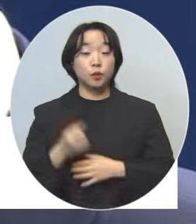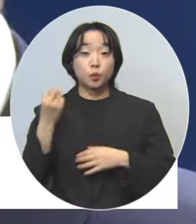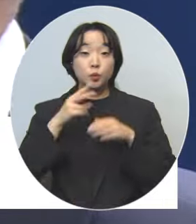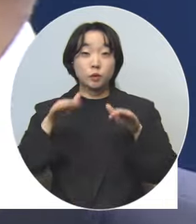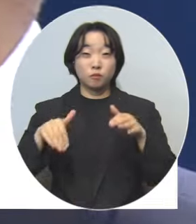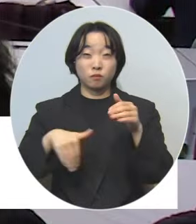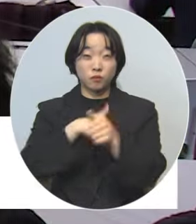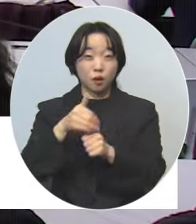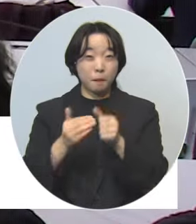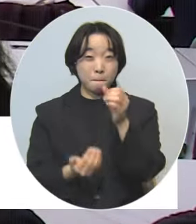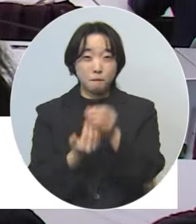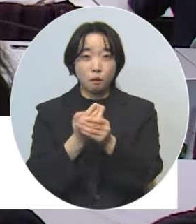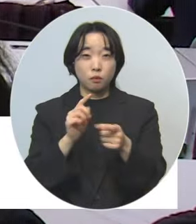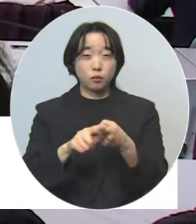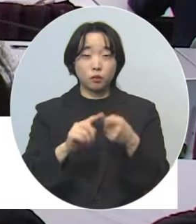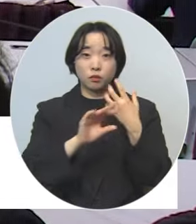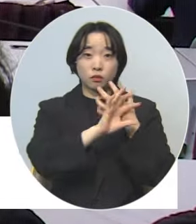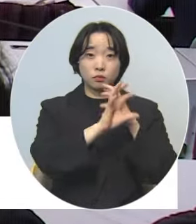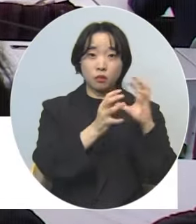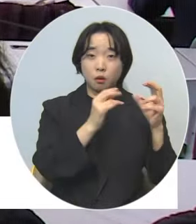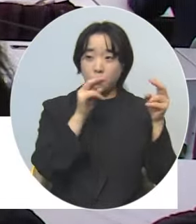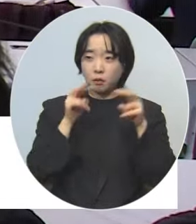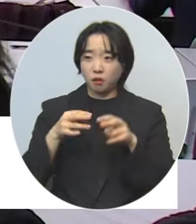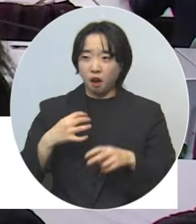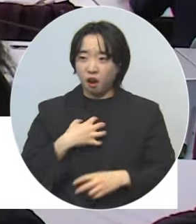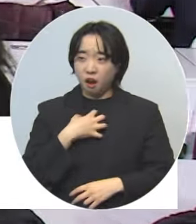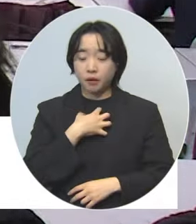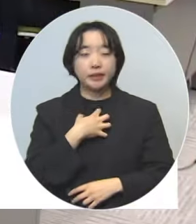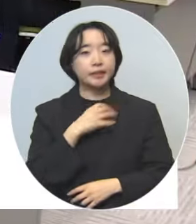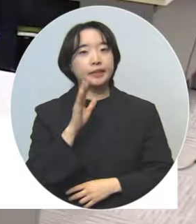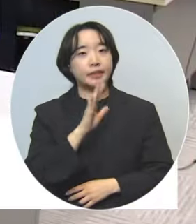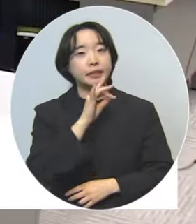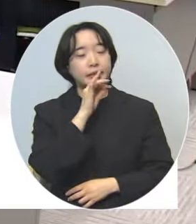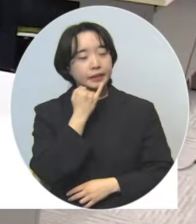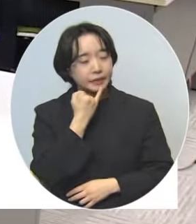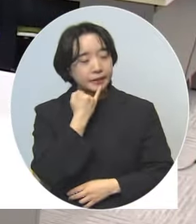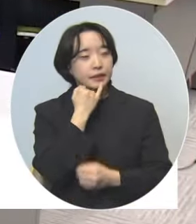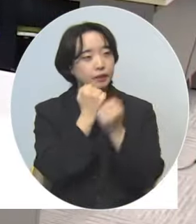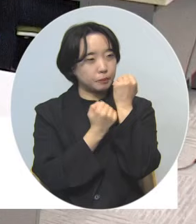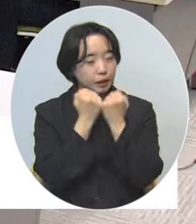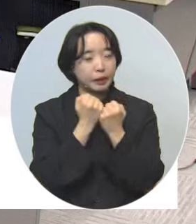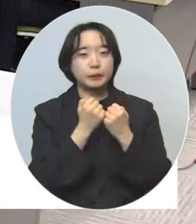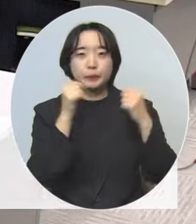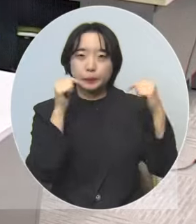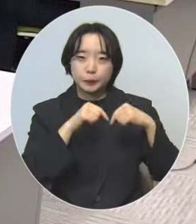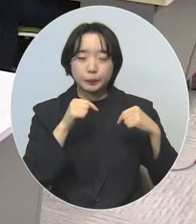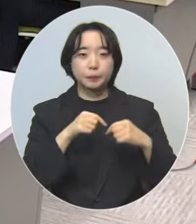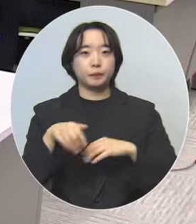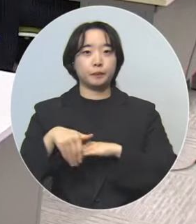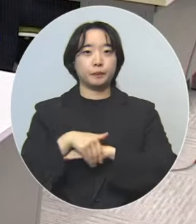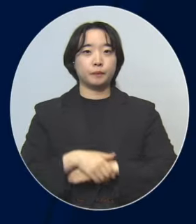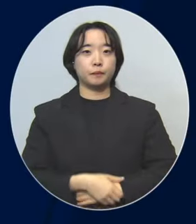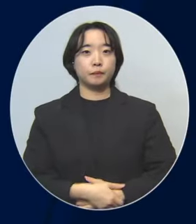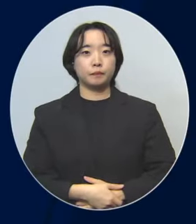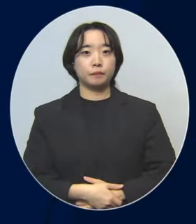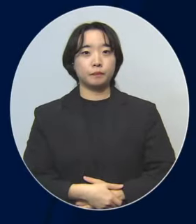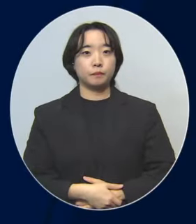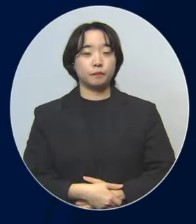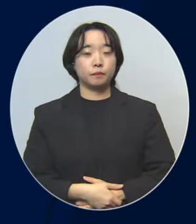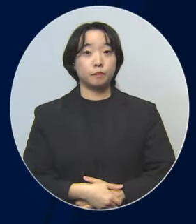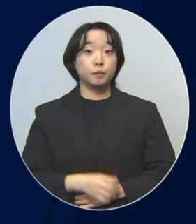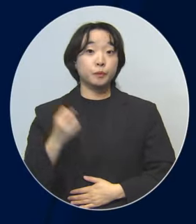완화하기 위해 주요국 경제라인 국내 경제단체 금융 시장들과 긴밀히 소통하고 상황을 공유하겠다고 밝혔습니다